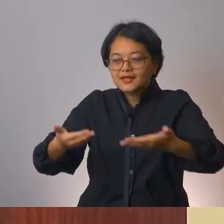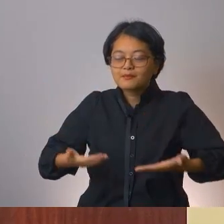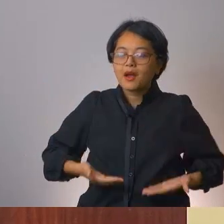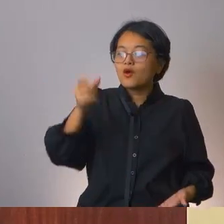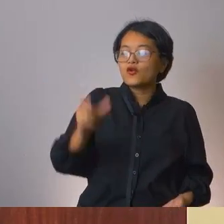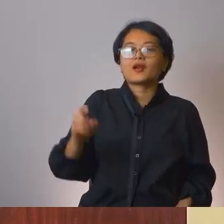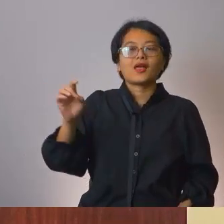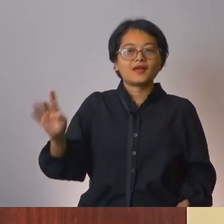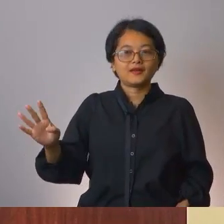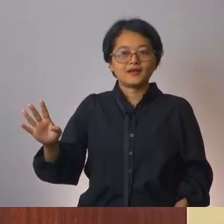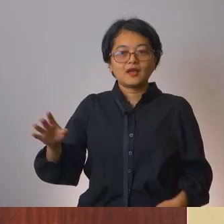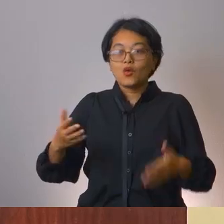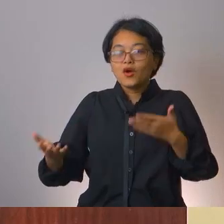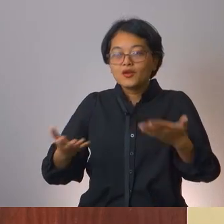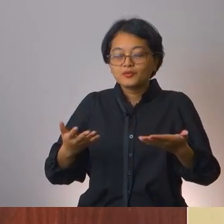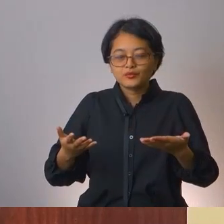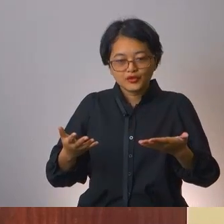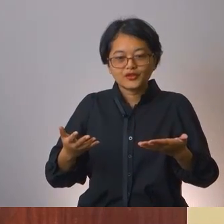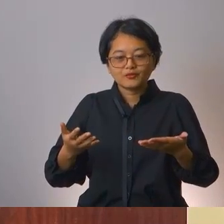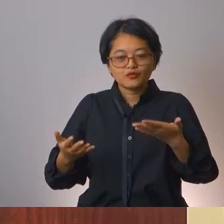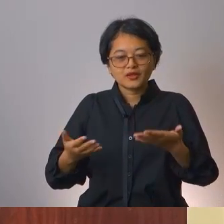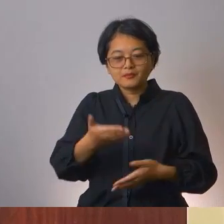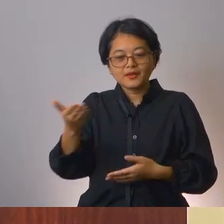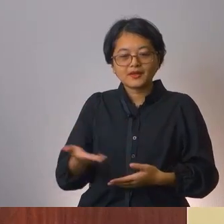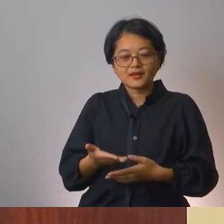mungkin saja dalam kelemahan dan kerapuhan mereka